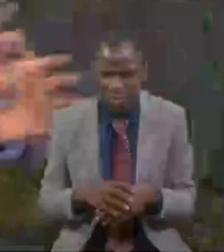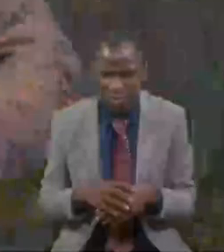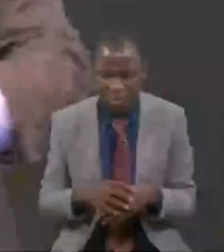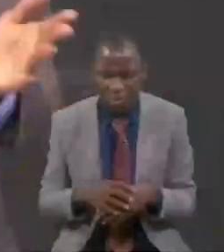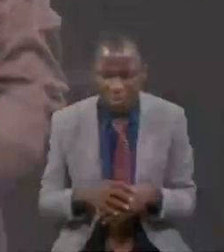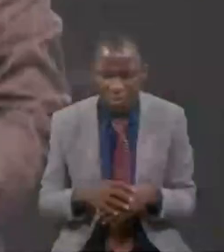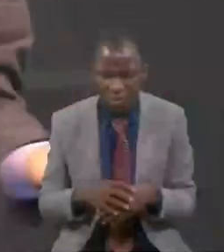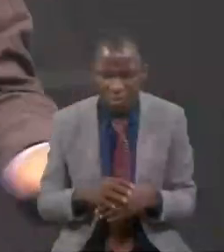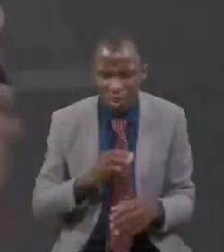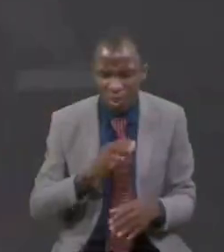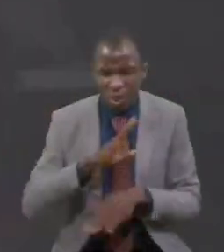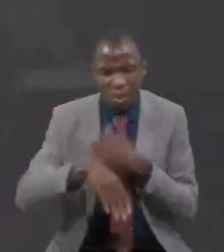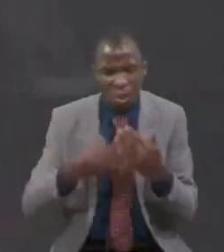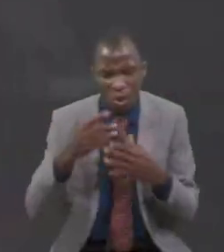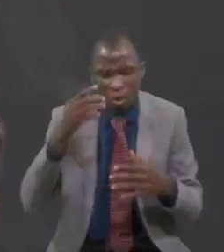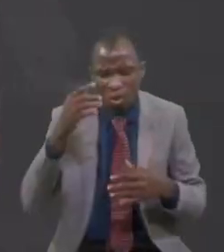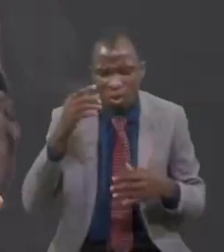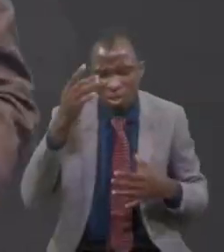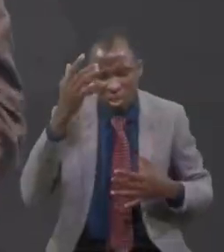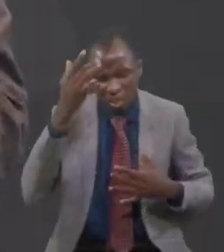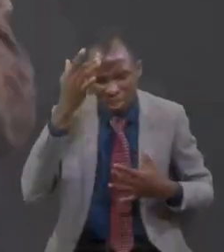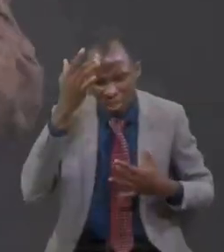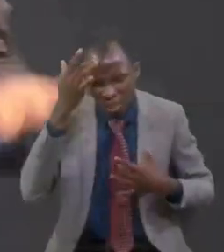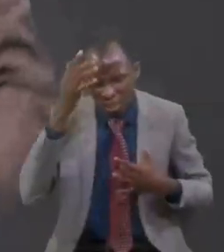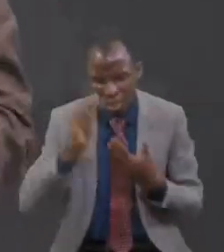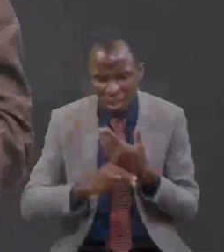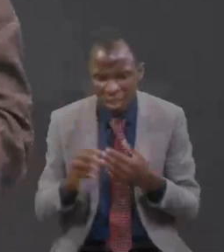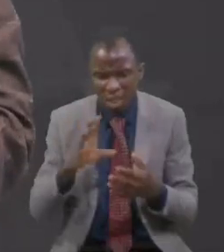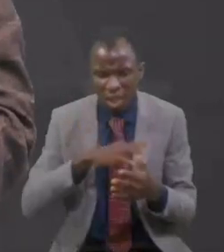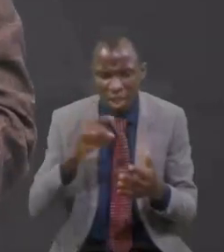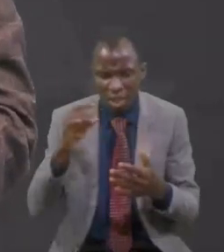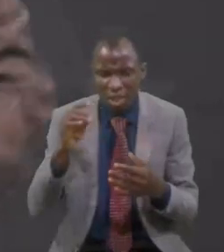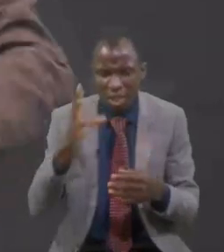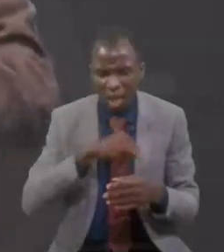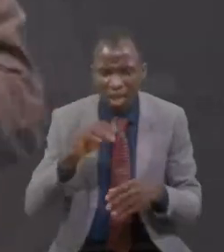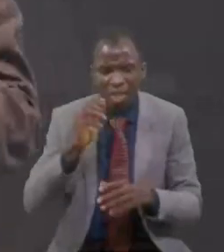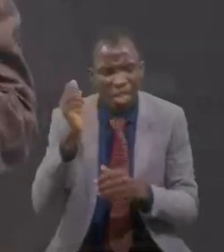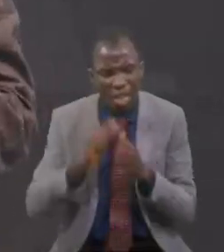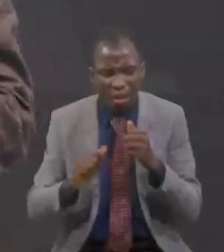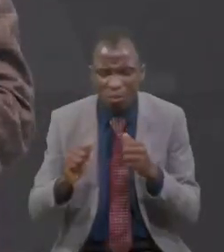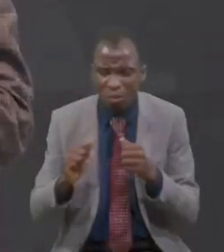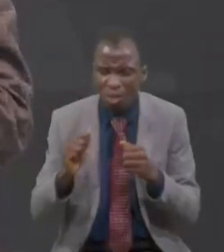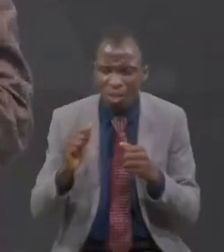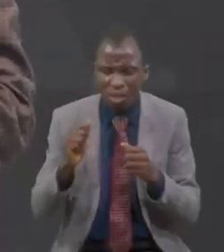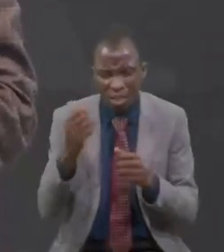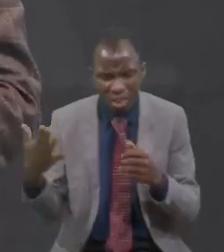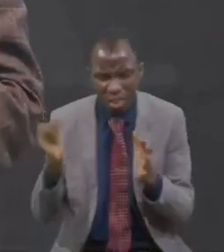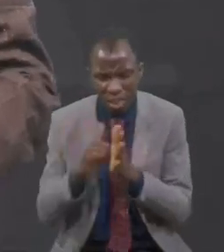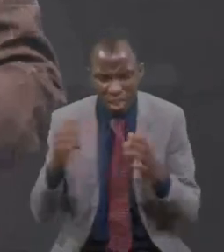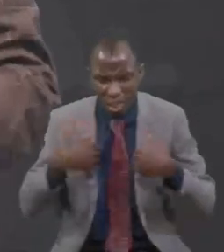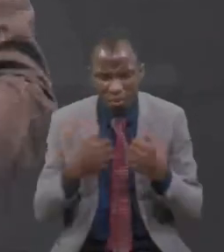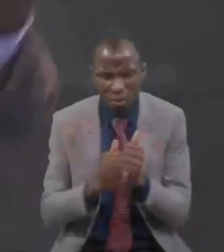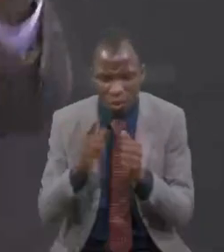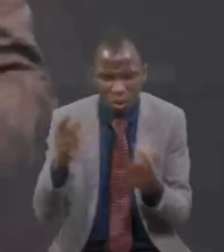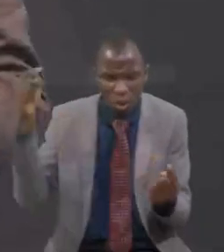jésusch toutes les maladies toutes les infimités toutes les déformations tout ce qui vous accompagne